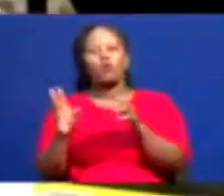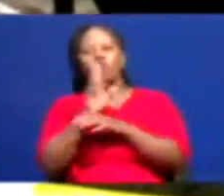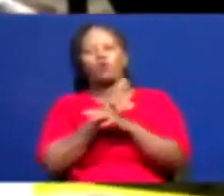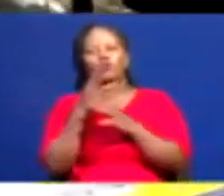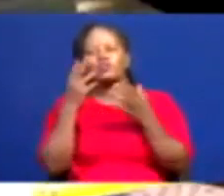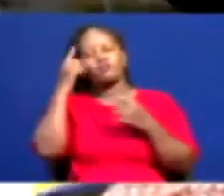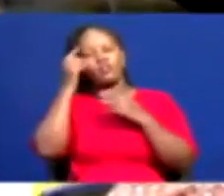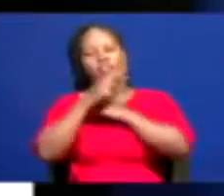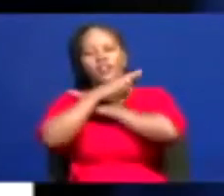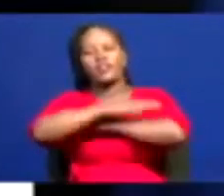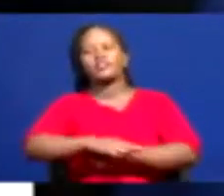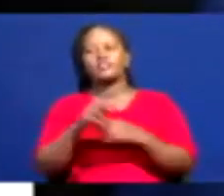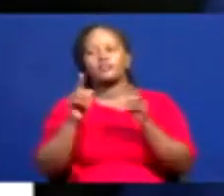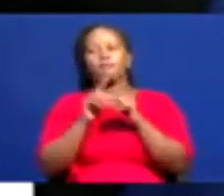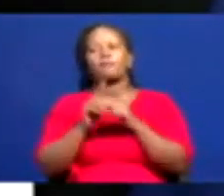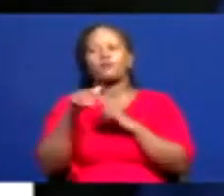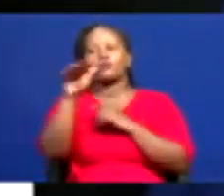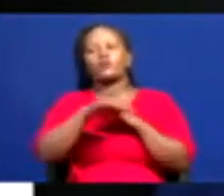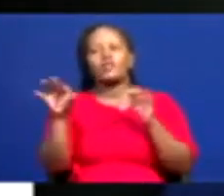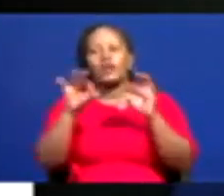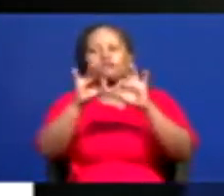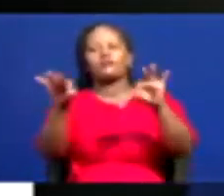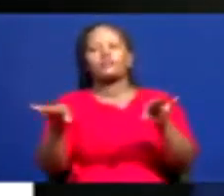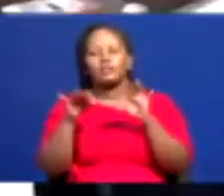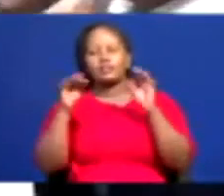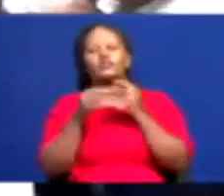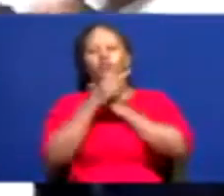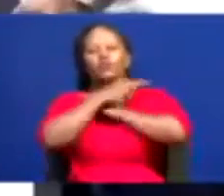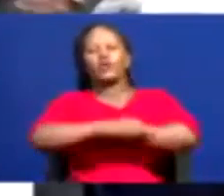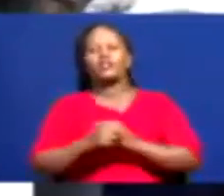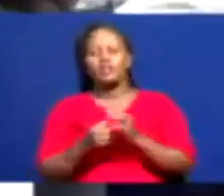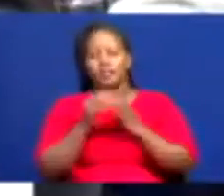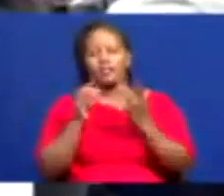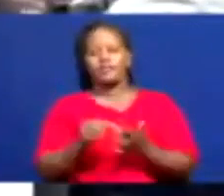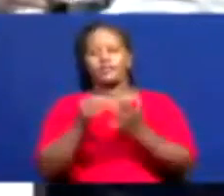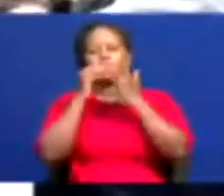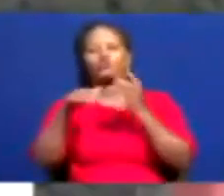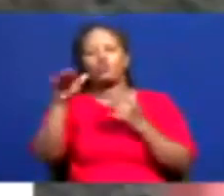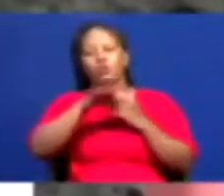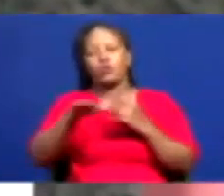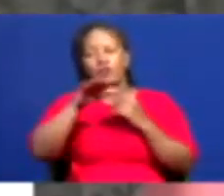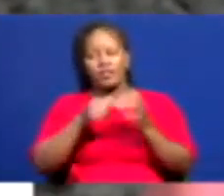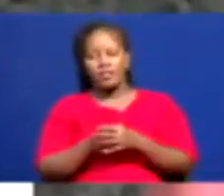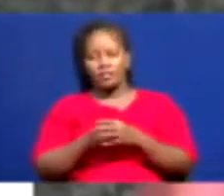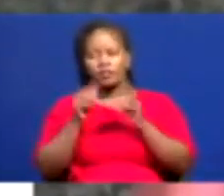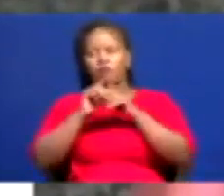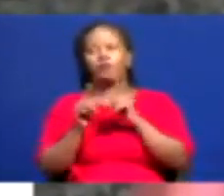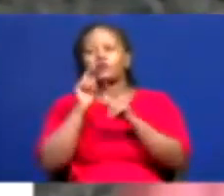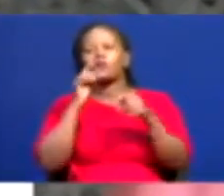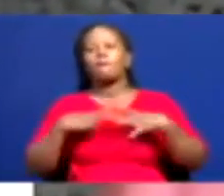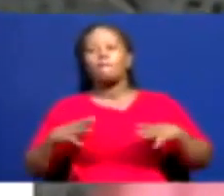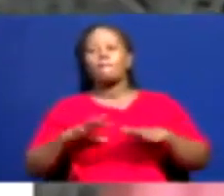mapumziko. Bustani ya Noblinka huko Lhasa ni sehemu maarufu kwa mapumziko, ambapo